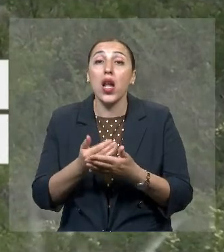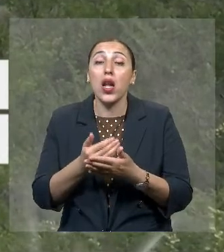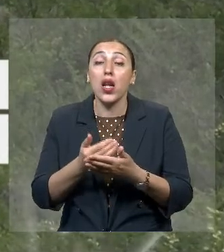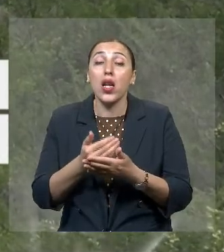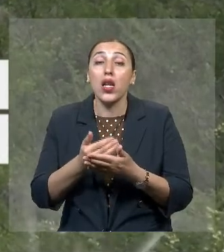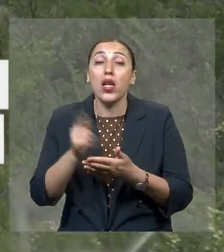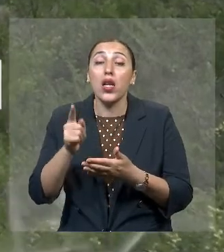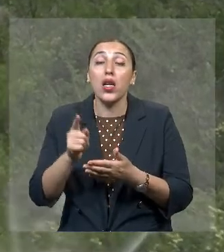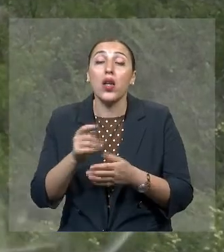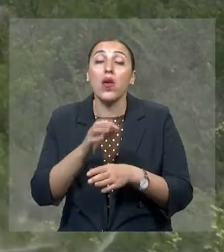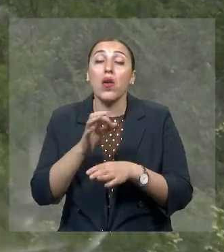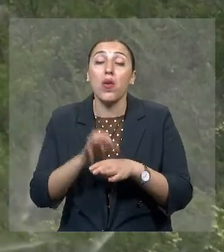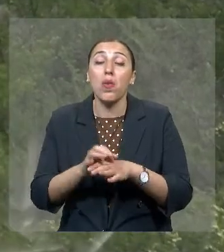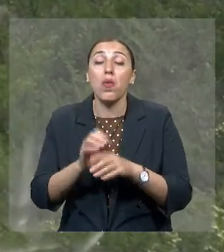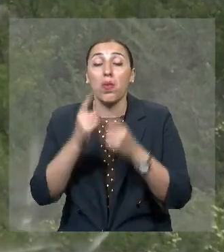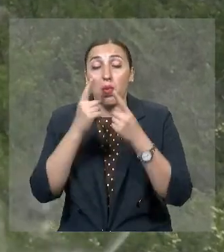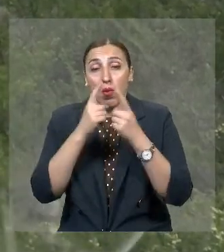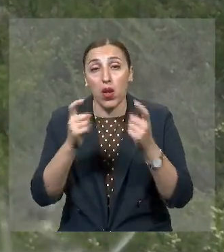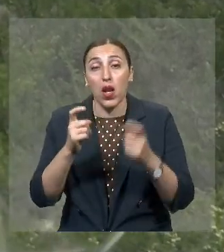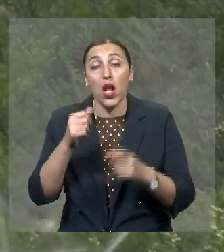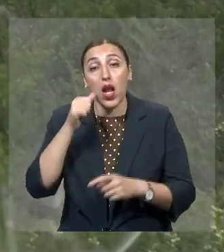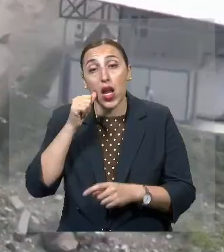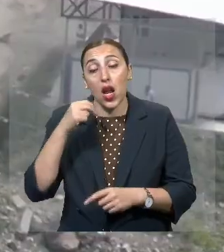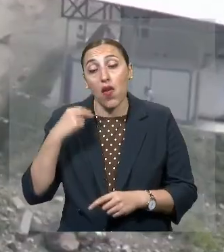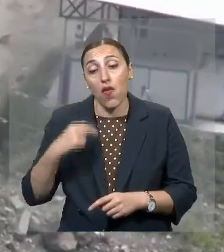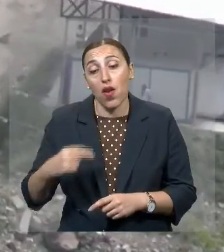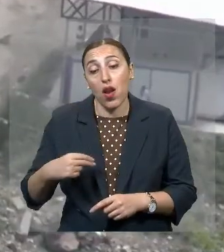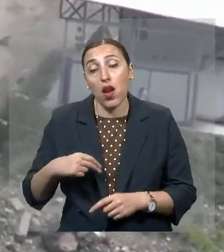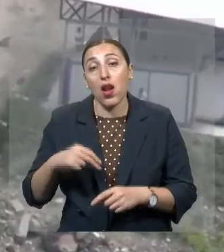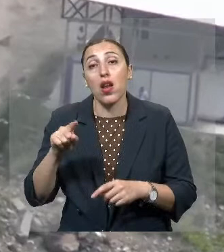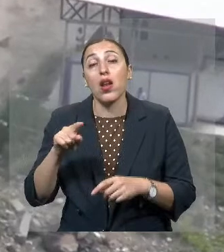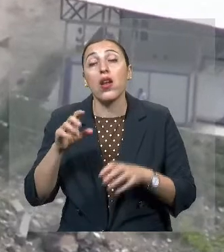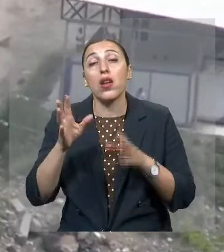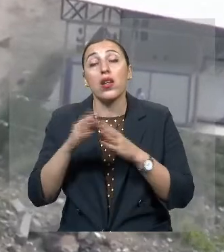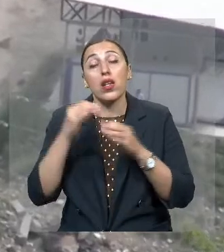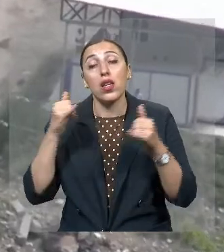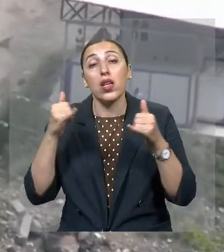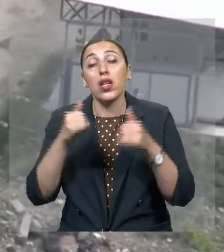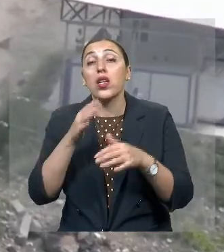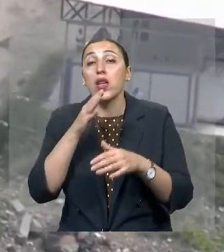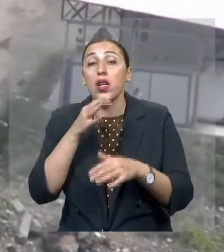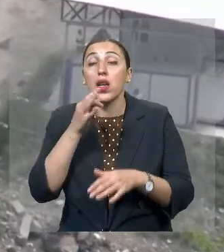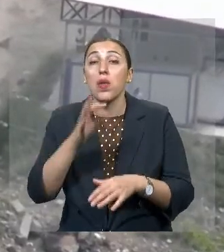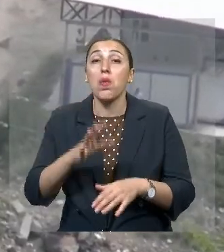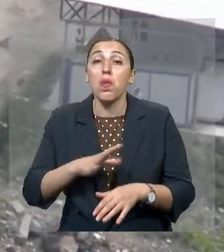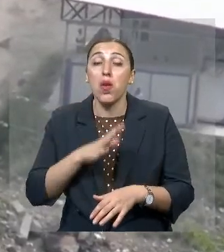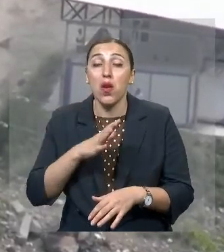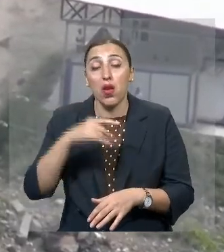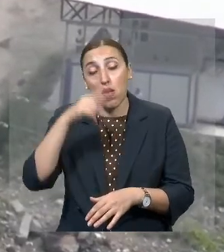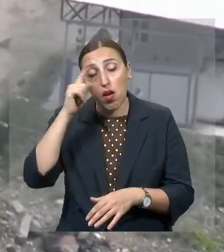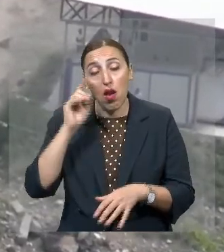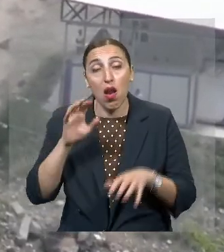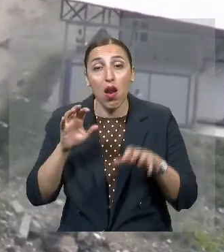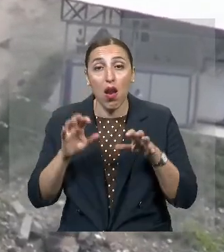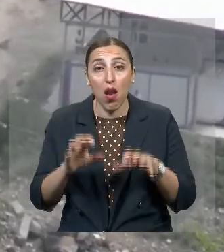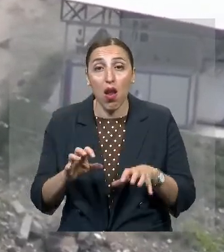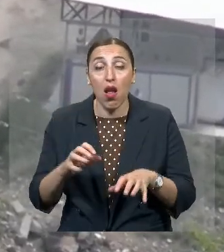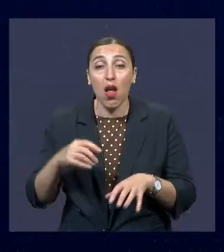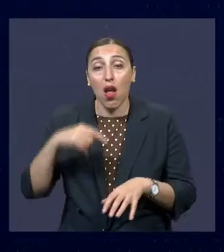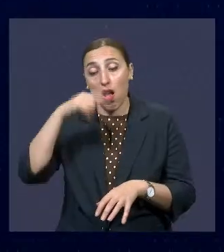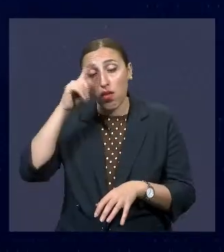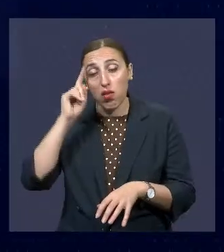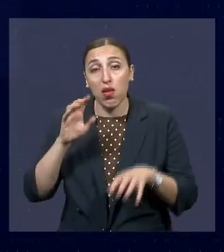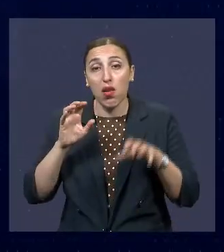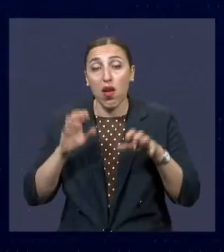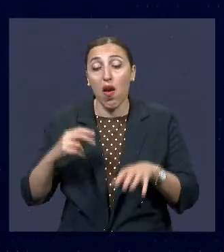համաձայն, երեկ Ֆրանսիայի նախագահ Էմանուել Մակրոնի հետ հեռախոսազրույցի ընթացքում նման պնդմամբ է հանդես եկել Իլհամալիևը։ Ադրբեջանի